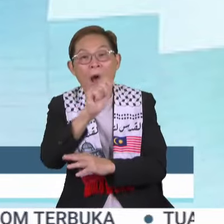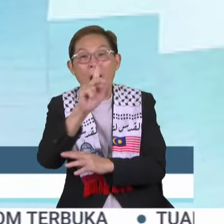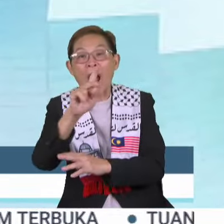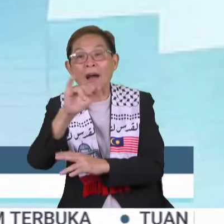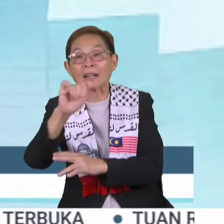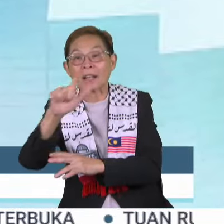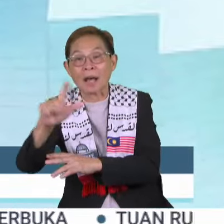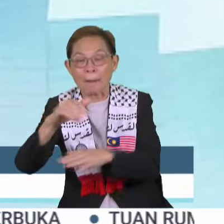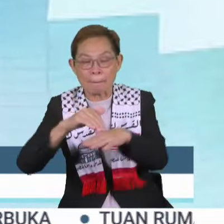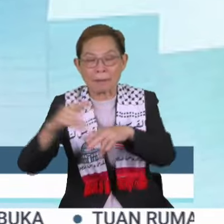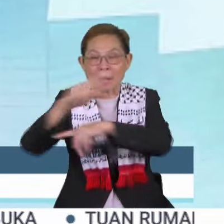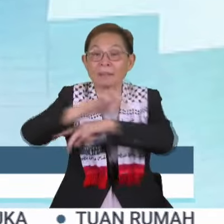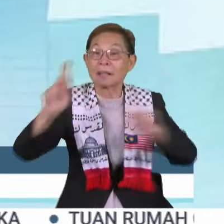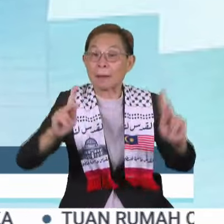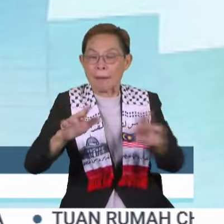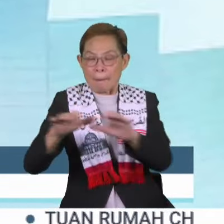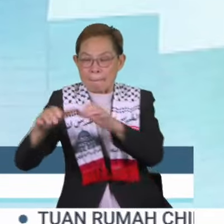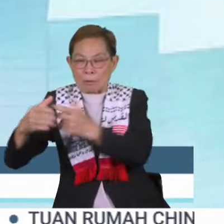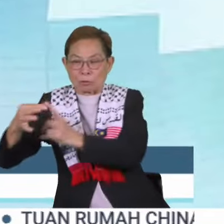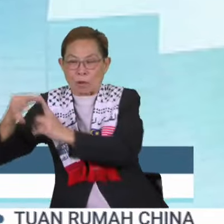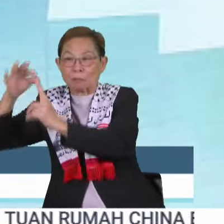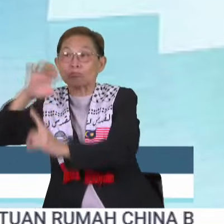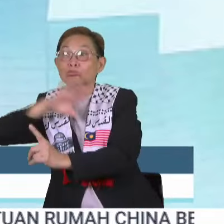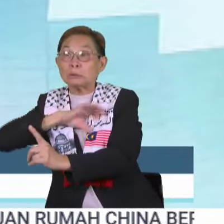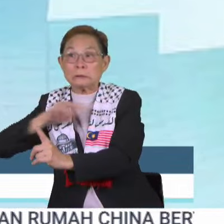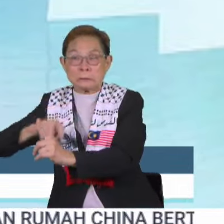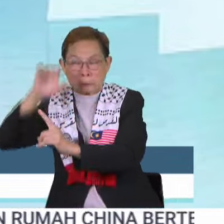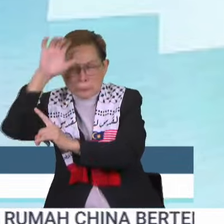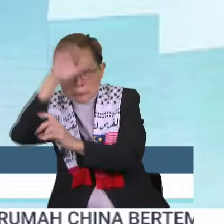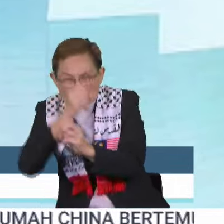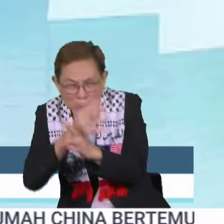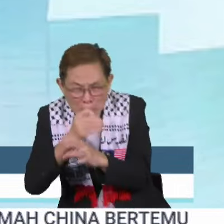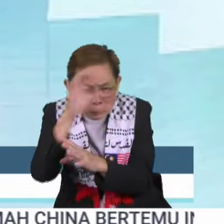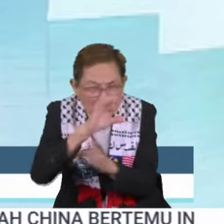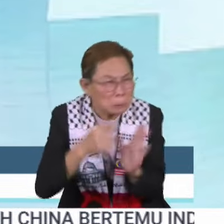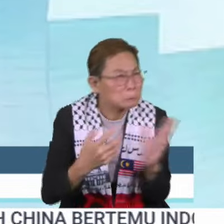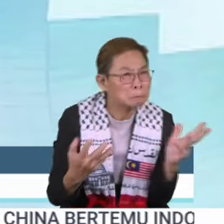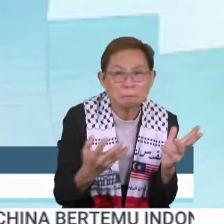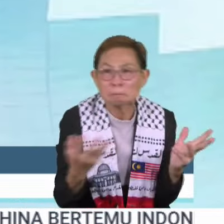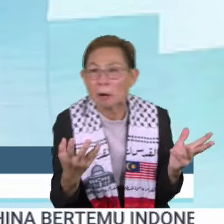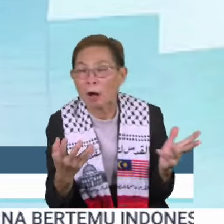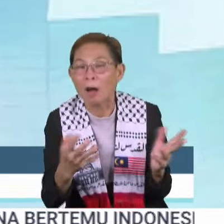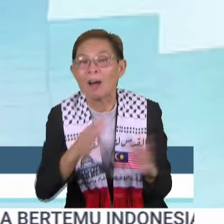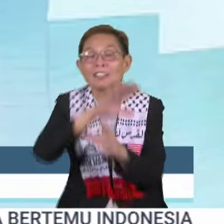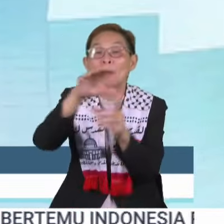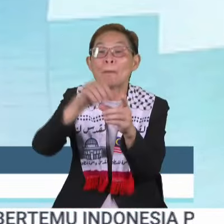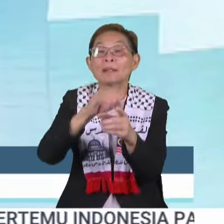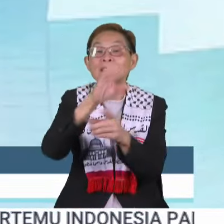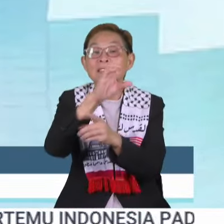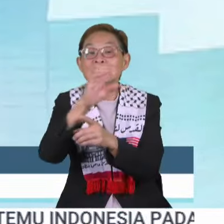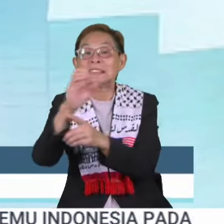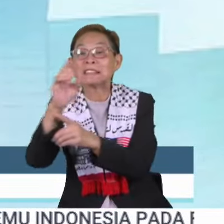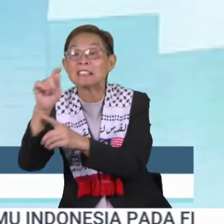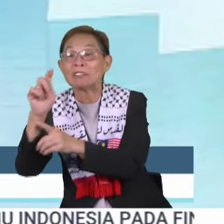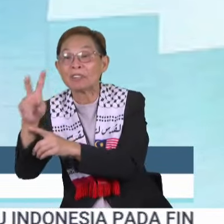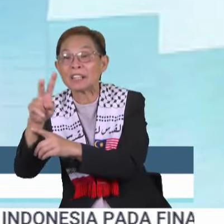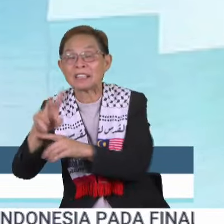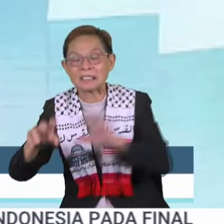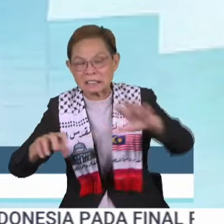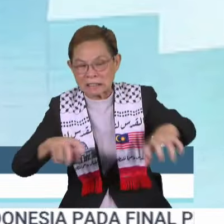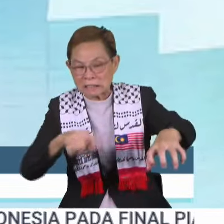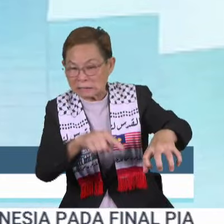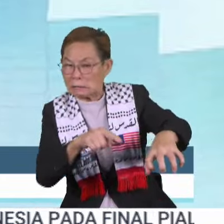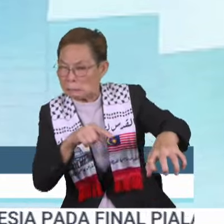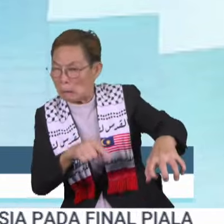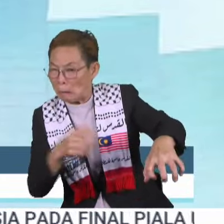Rashid Khamis lalu. Pasukan khas tersebut sedang giat mencari petunjuk termasuk menerusi rakaman televisyen litar tertutup di kawasan